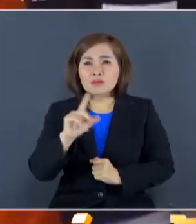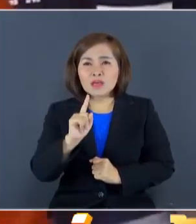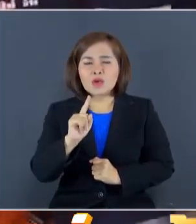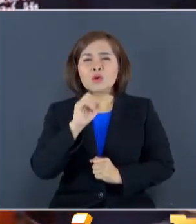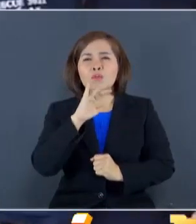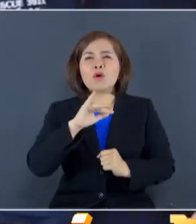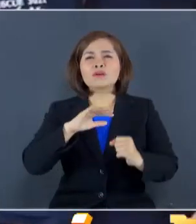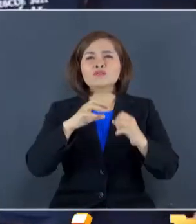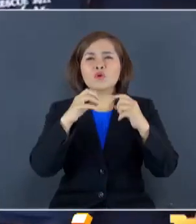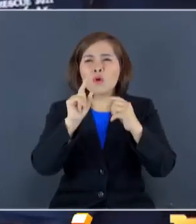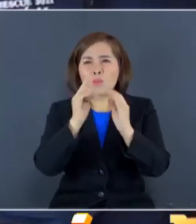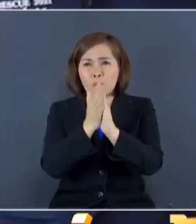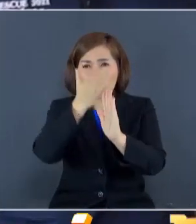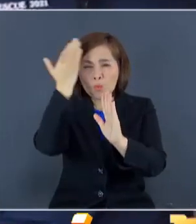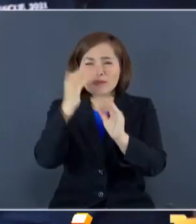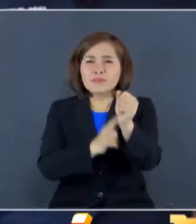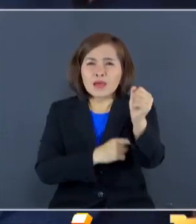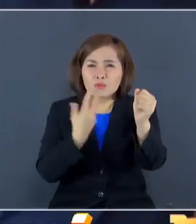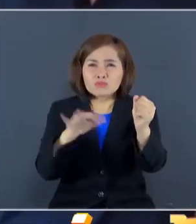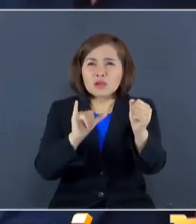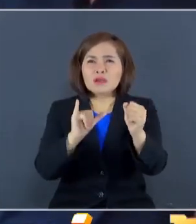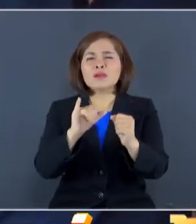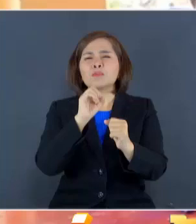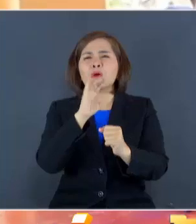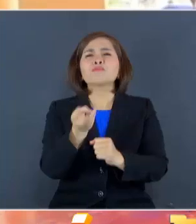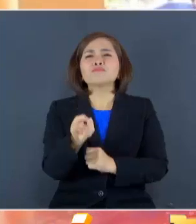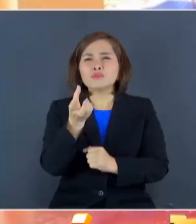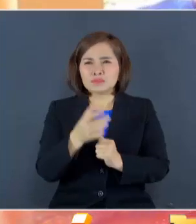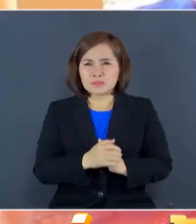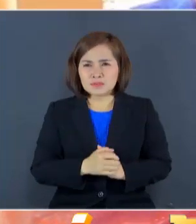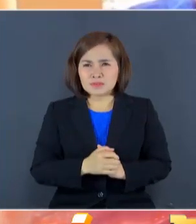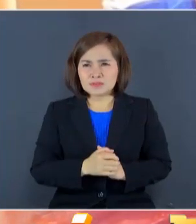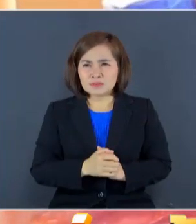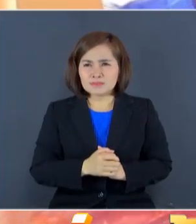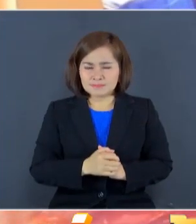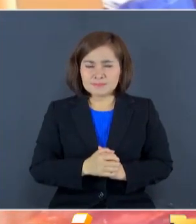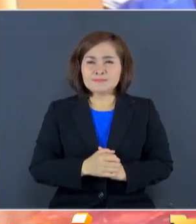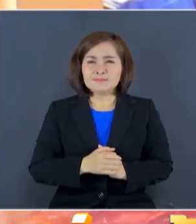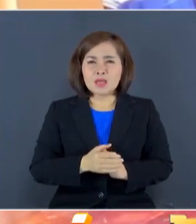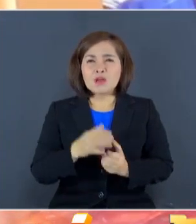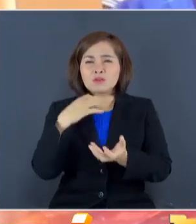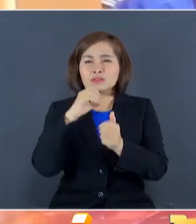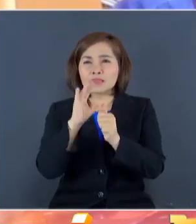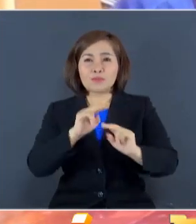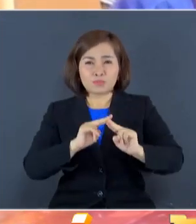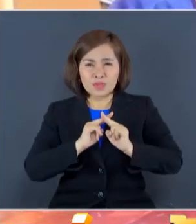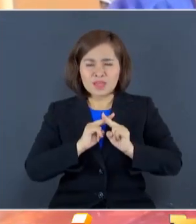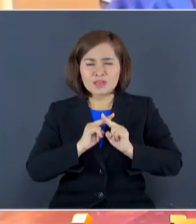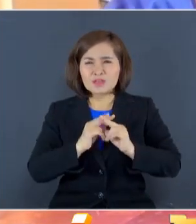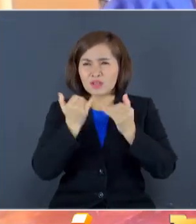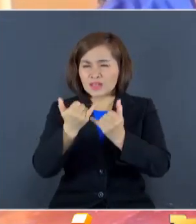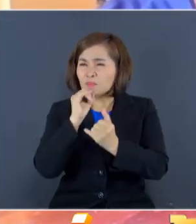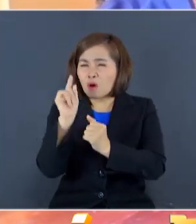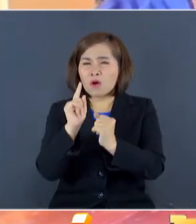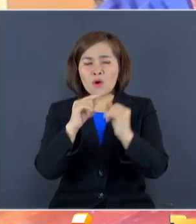เดี๋ยวกวนครับ เดี๋ยวกวนคร ับโอ้ได้มีภาษาแล้ว ยังไม่ถึงภาษา ไม่ถึงภาษาที่ ครับ ผมพระวิทยาธิการสุราษฎร์นะอาจารย ์ พอดีมีพระอ้างว่า